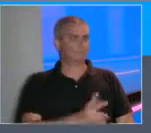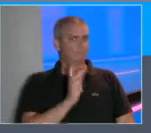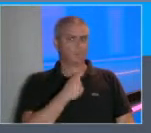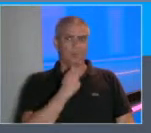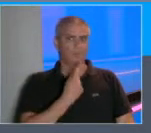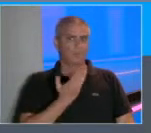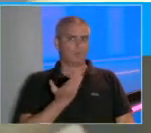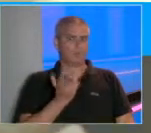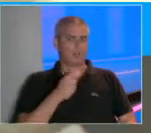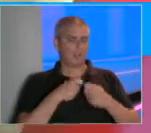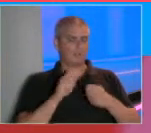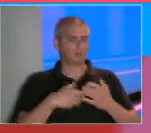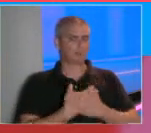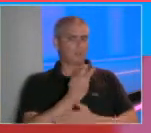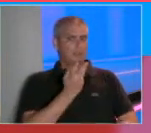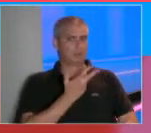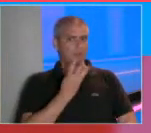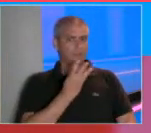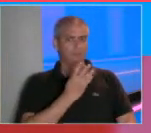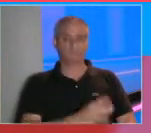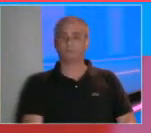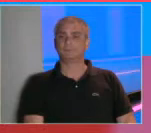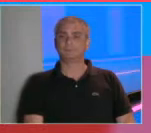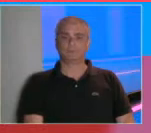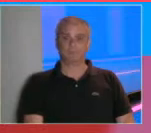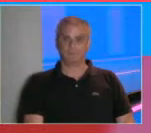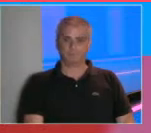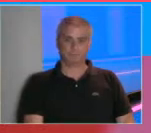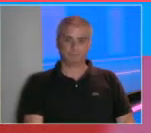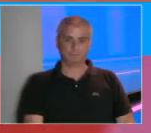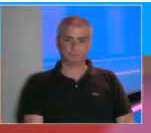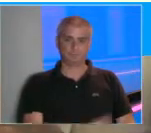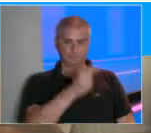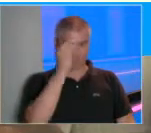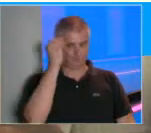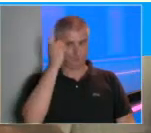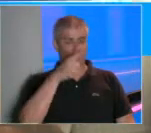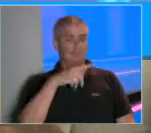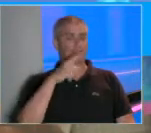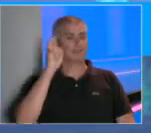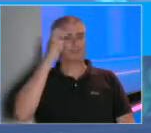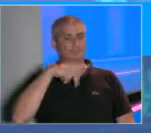יכולים לומר על החברות כנסת החדשות האלה, נדב? כן, יניר, אתה מספר שגנץ מתפאר על כך